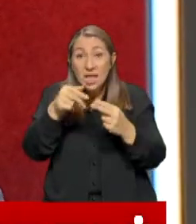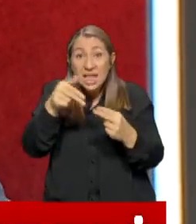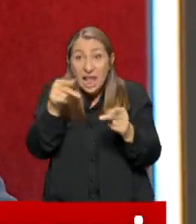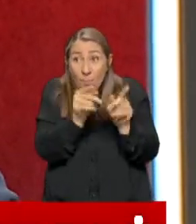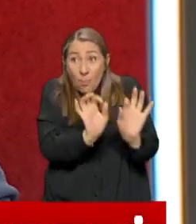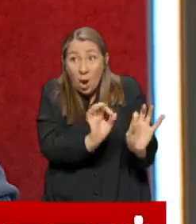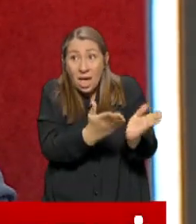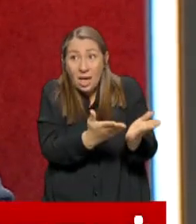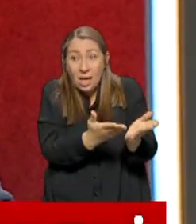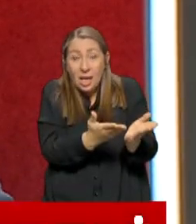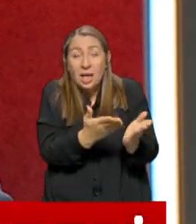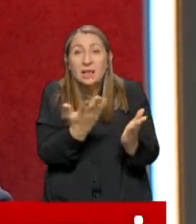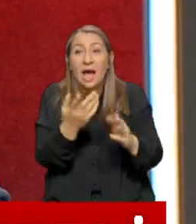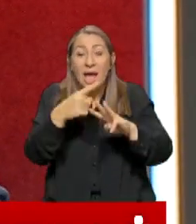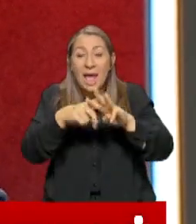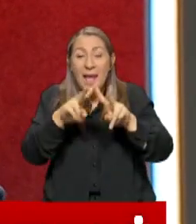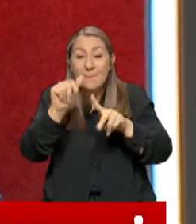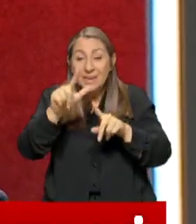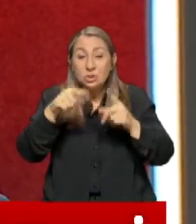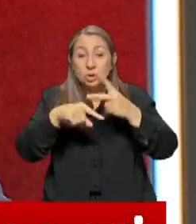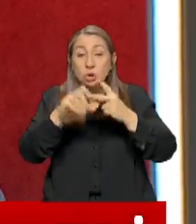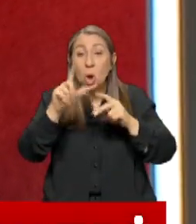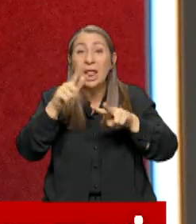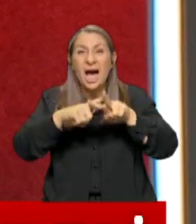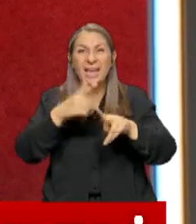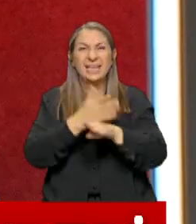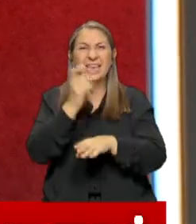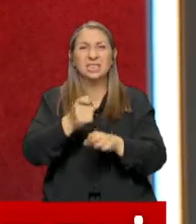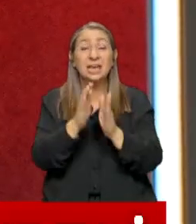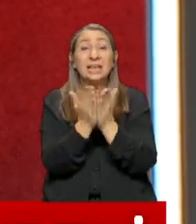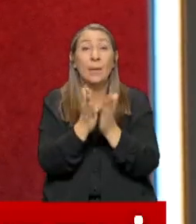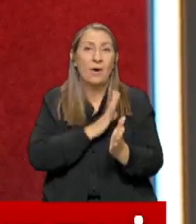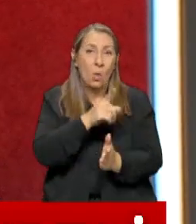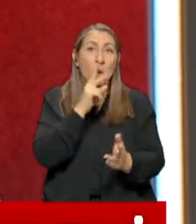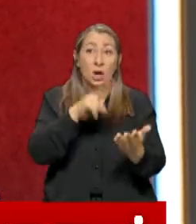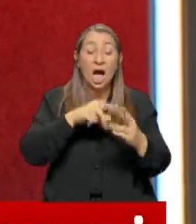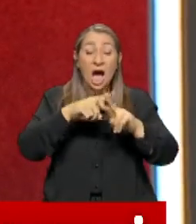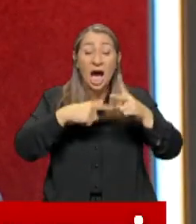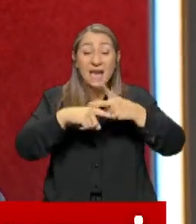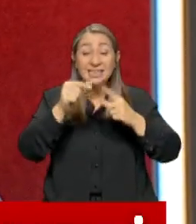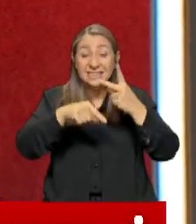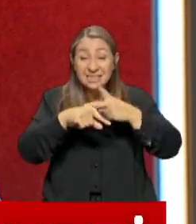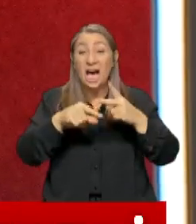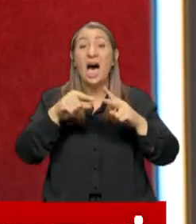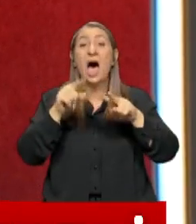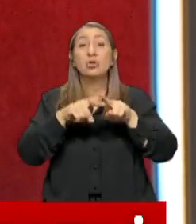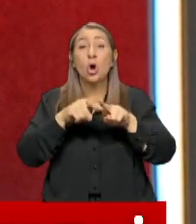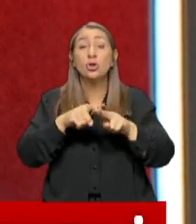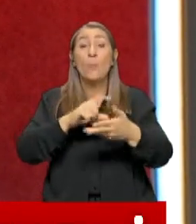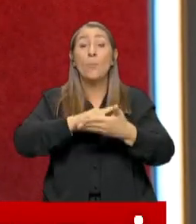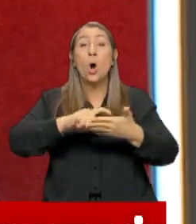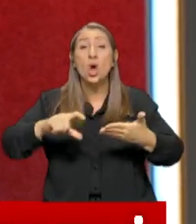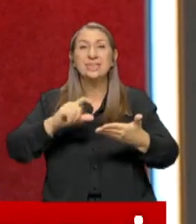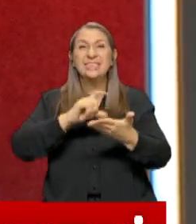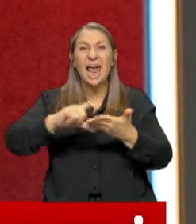hikayelerdir ya Emin zola'nın bir gerçeğini okusun insanlar Aziz Antonio bonolarını senetlerini bir okusunlar